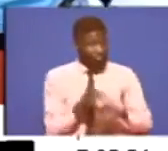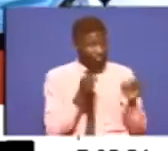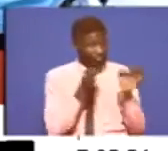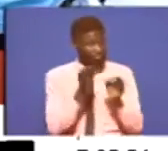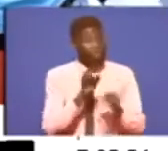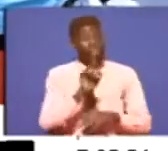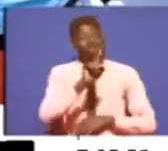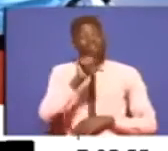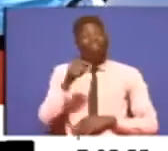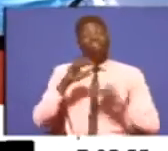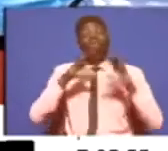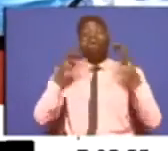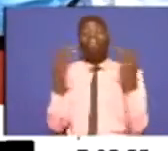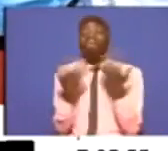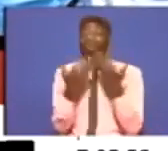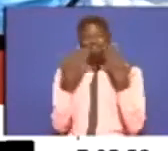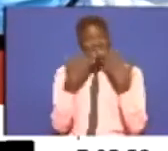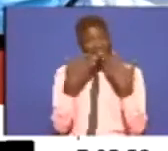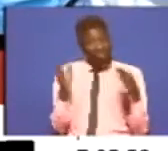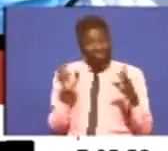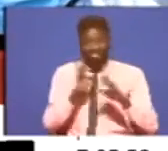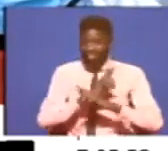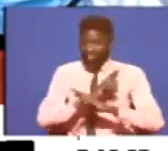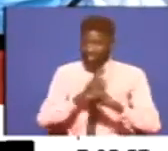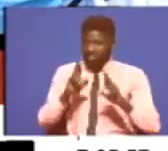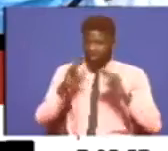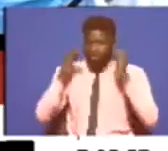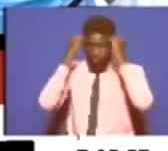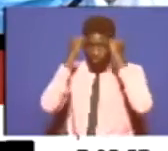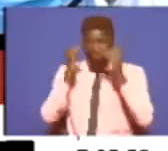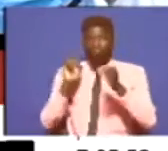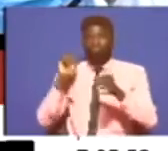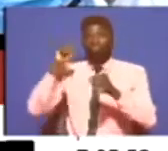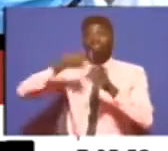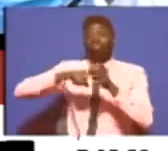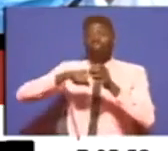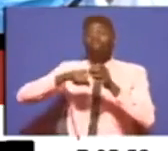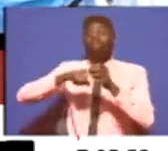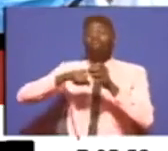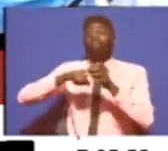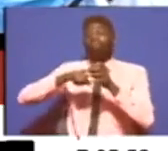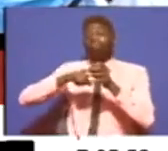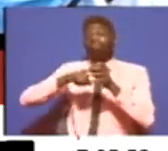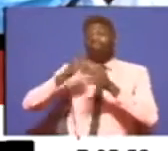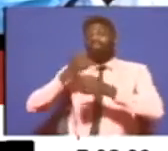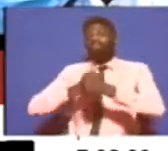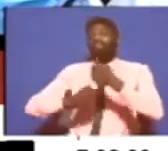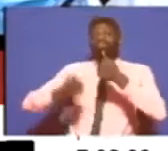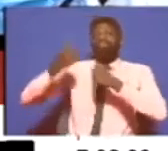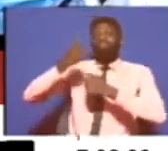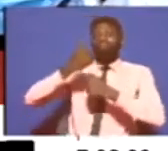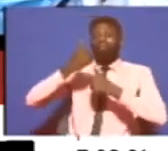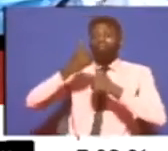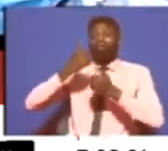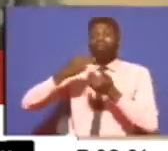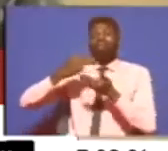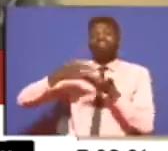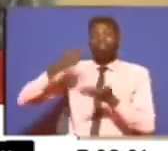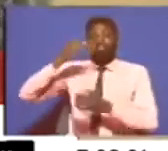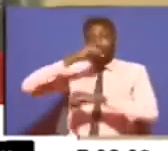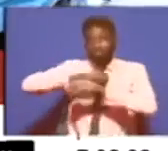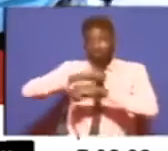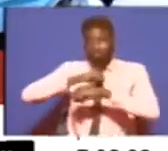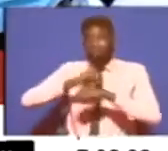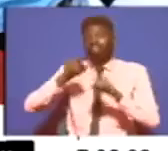umekamilika tayari kwa mpito wa wanafunzi watakaojiunga na junior secondary. Baadaye Magoha alizuru shule ya upili ya wasichana ya Lwanya katika kaunti ya